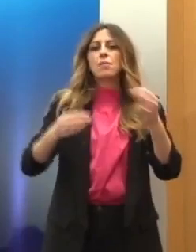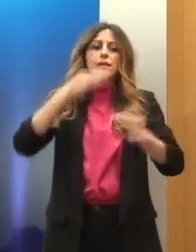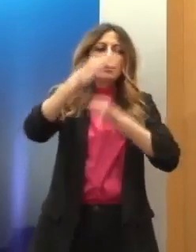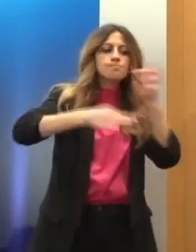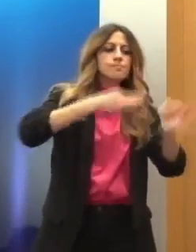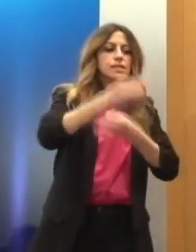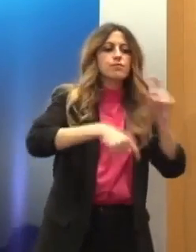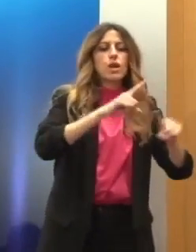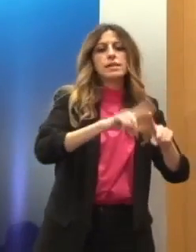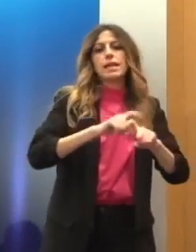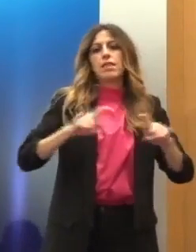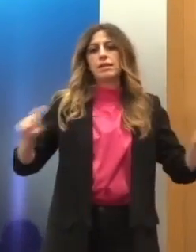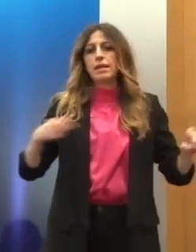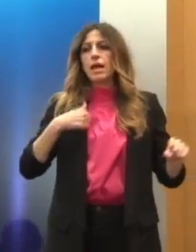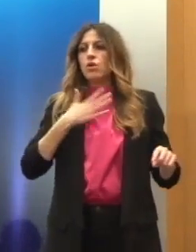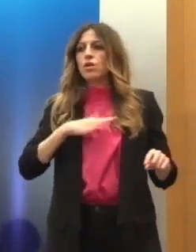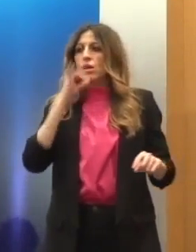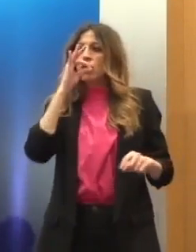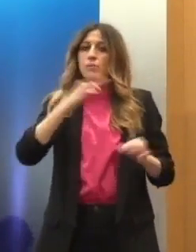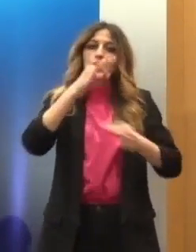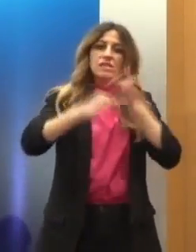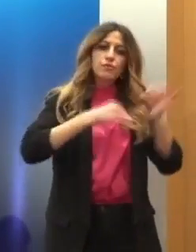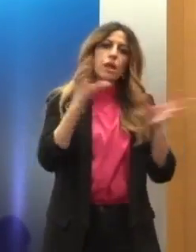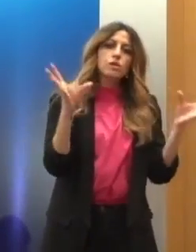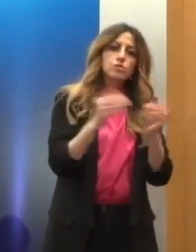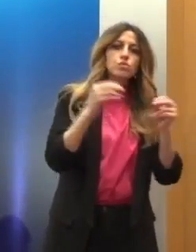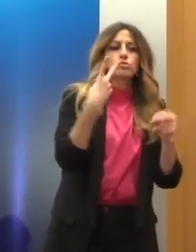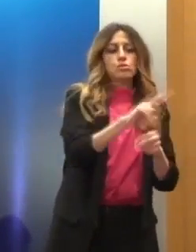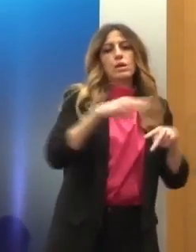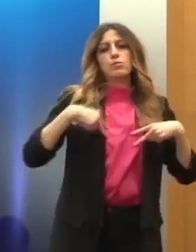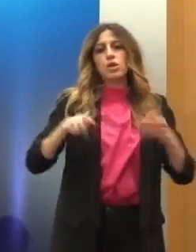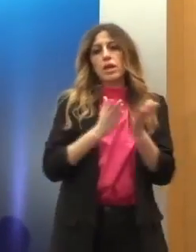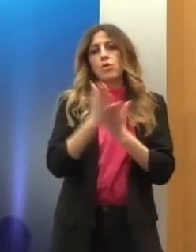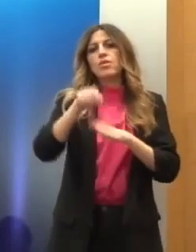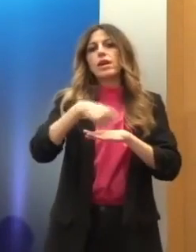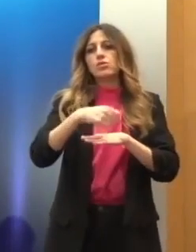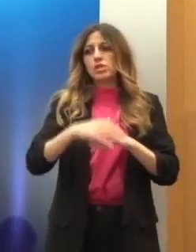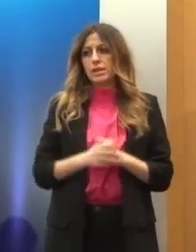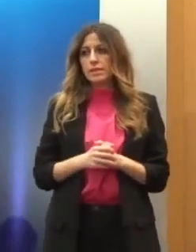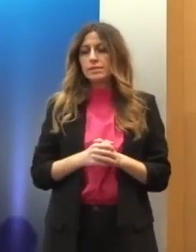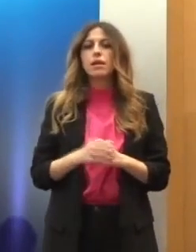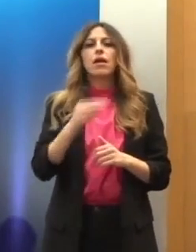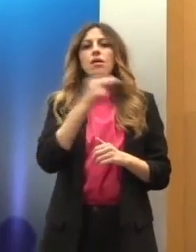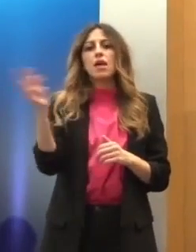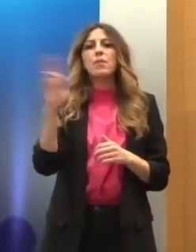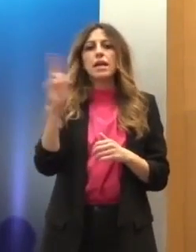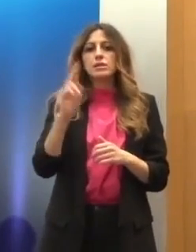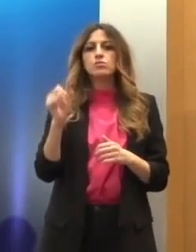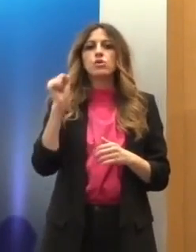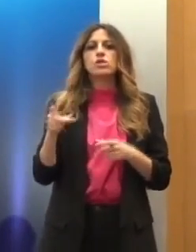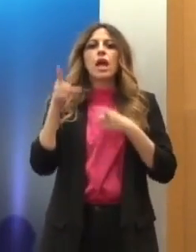που εμπίπτουν στις αρμοδιότητες του Υπουργείου Δικαιοσύνης σε σχέση με την αντιμετώπιση του ρατσισμού και των εγκλημάτων